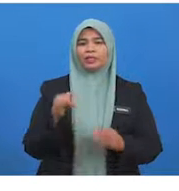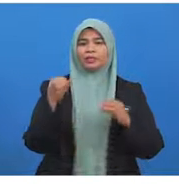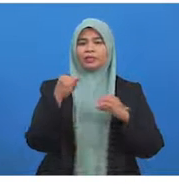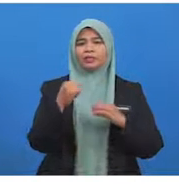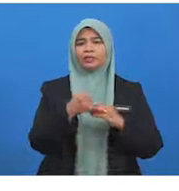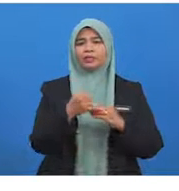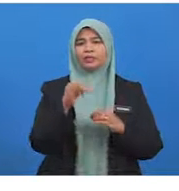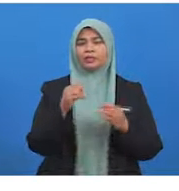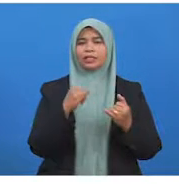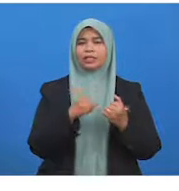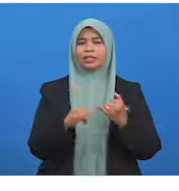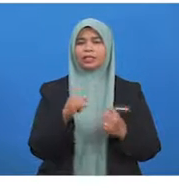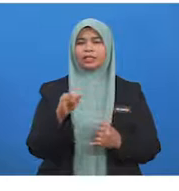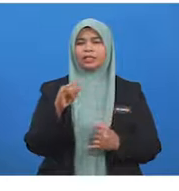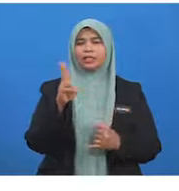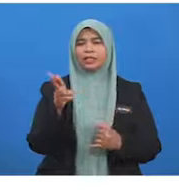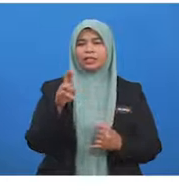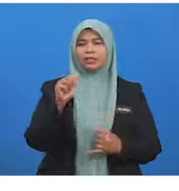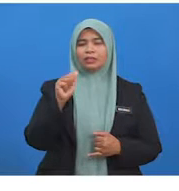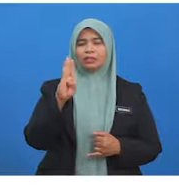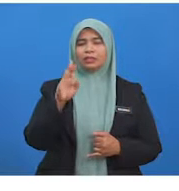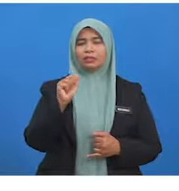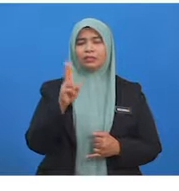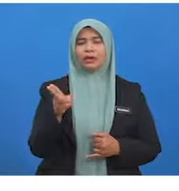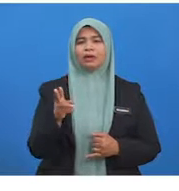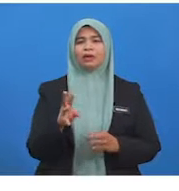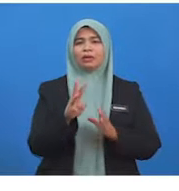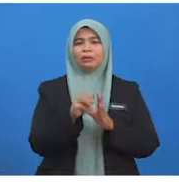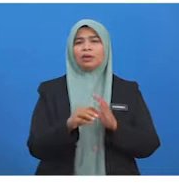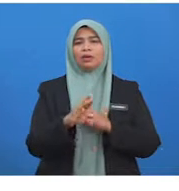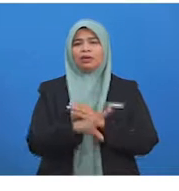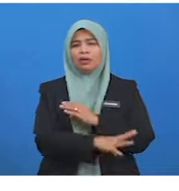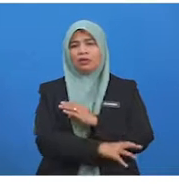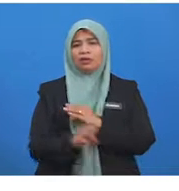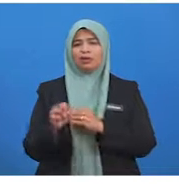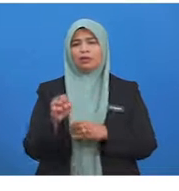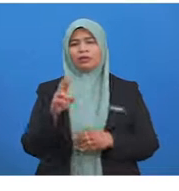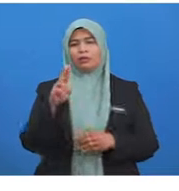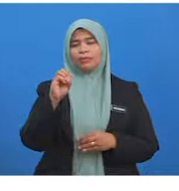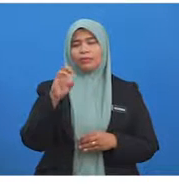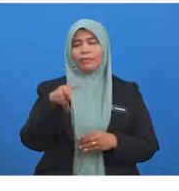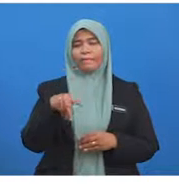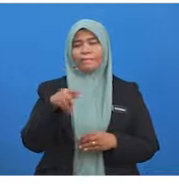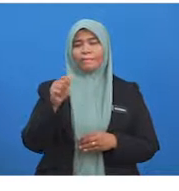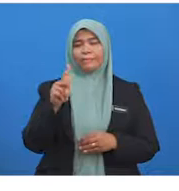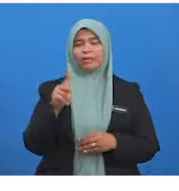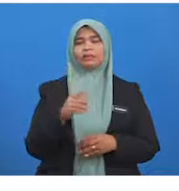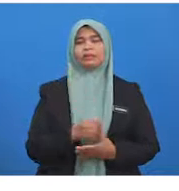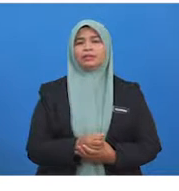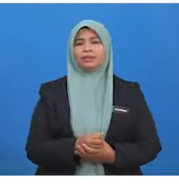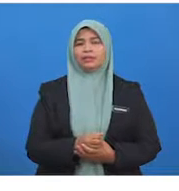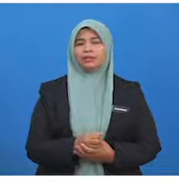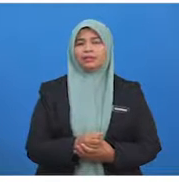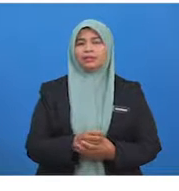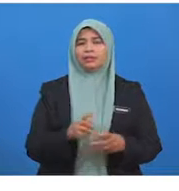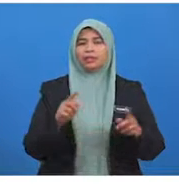merompak dan menyamun. Ianya bermaksud tindakan mengganggu laluan orang ramai